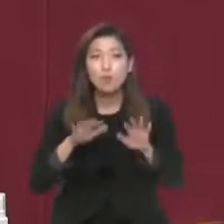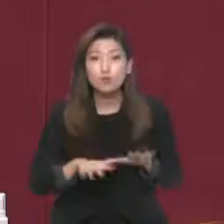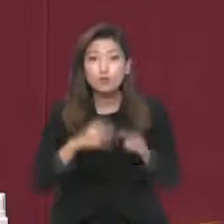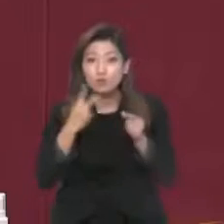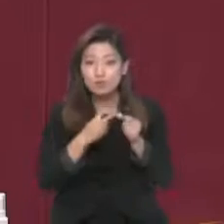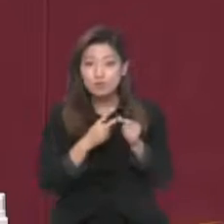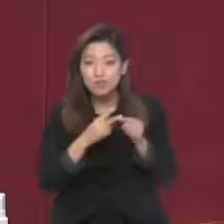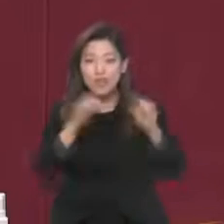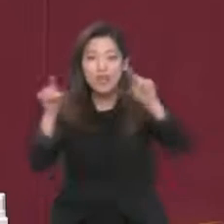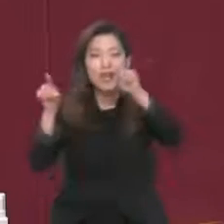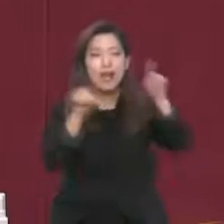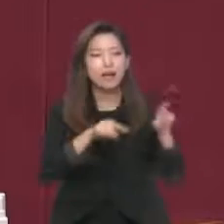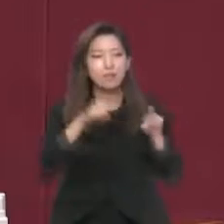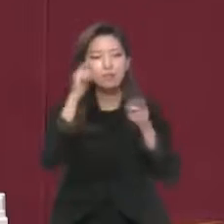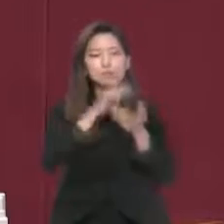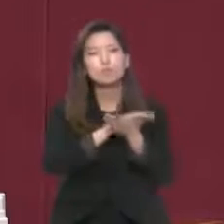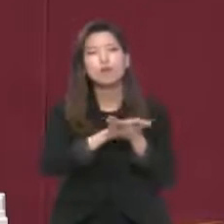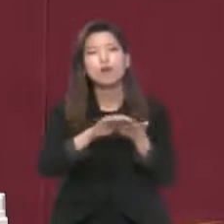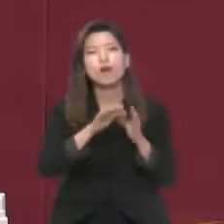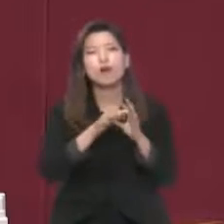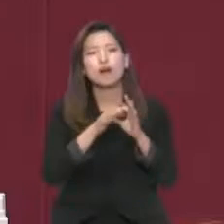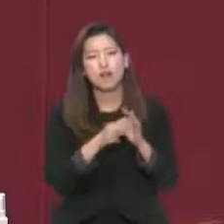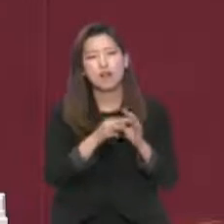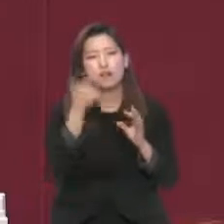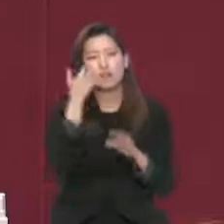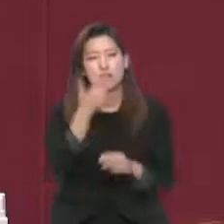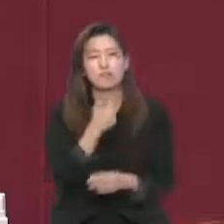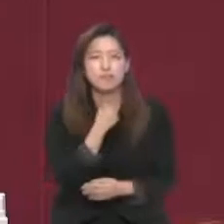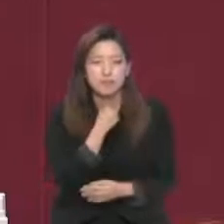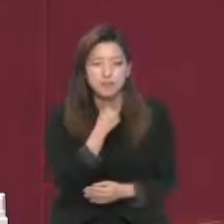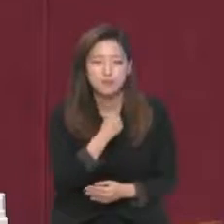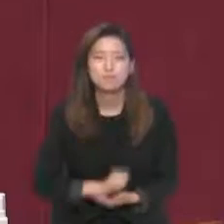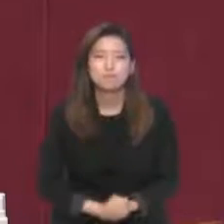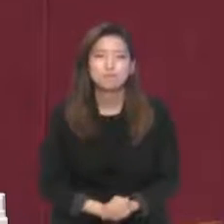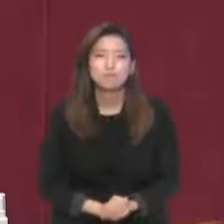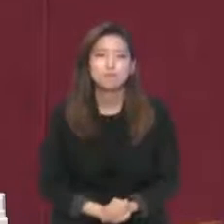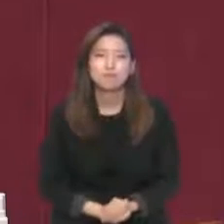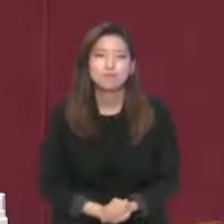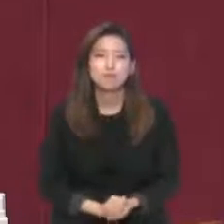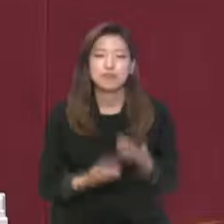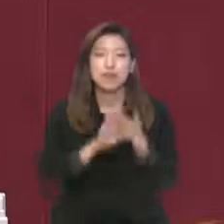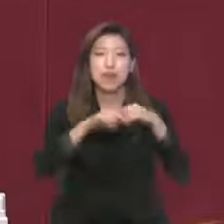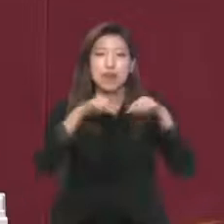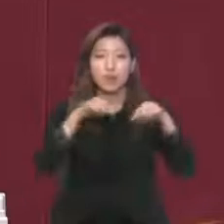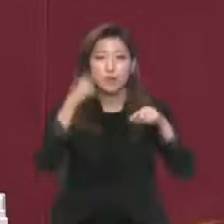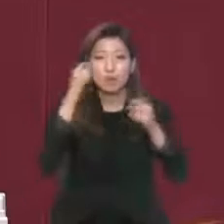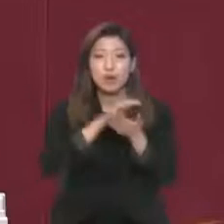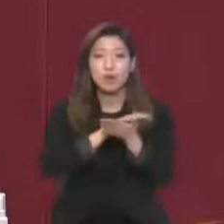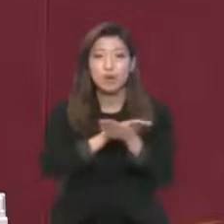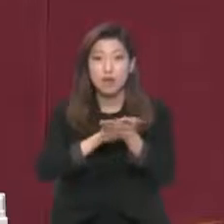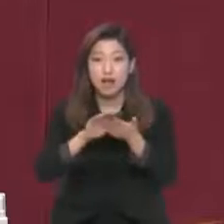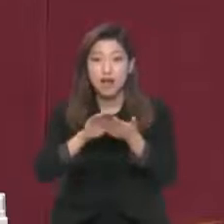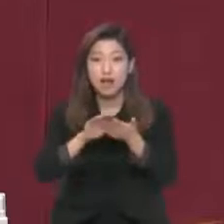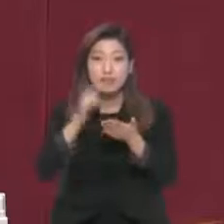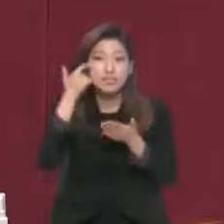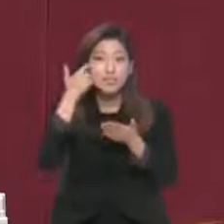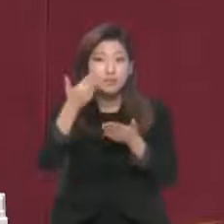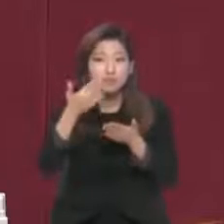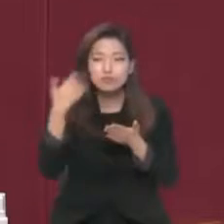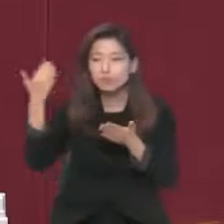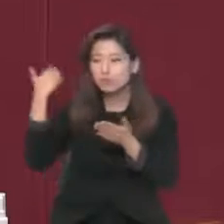대한 얘기를 하려고 합니다. 그리고 오늘 질문할 외교 평화에 대한 질의는 지난번의 경제 문제와